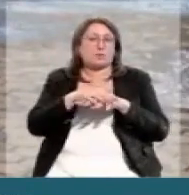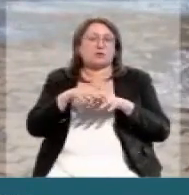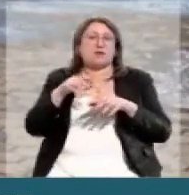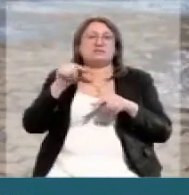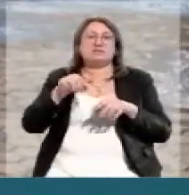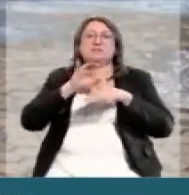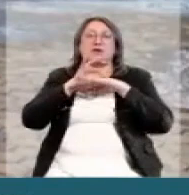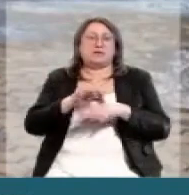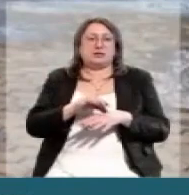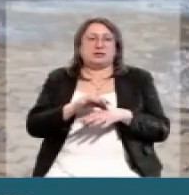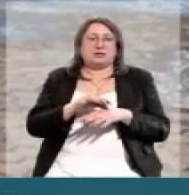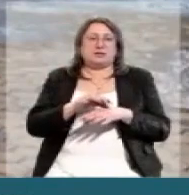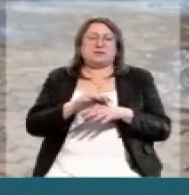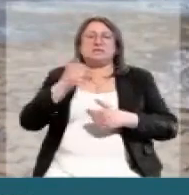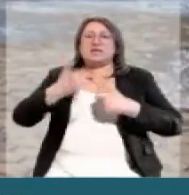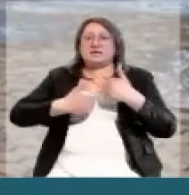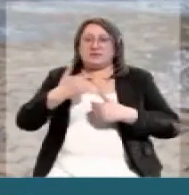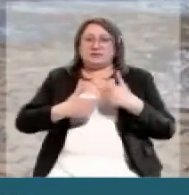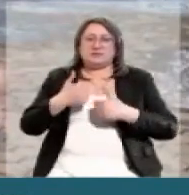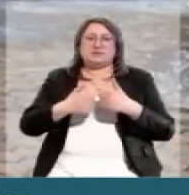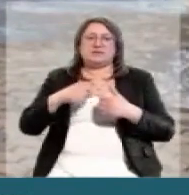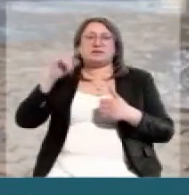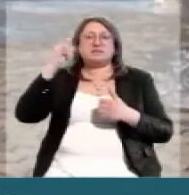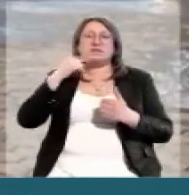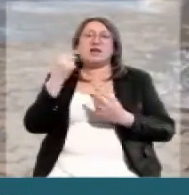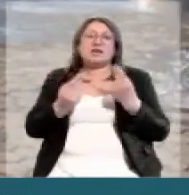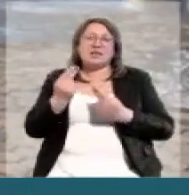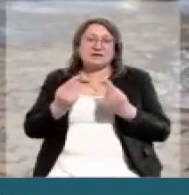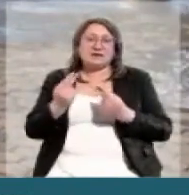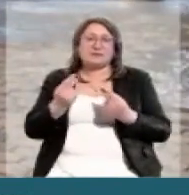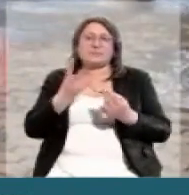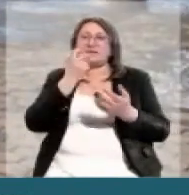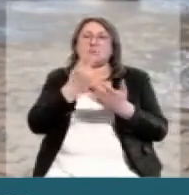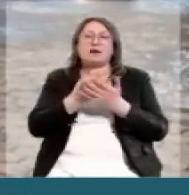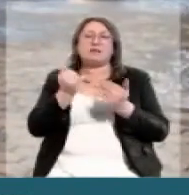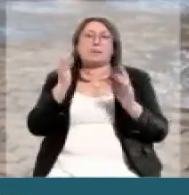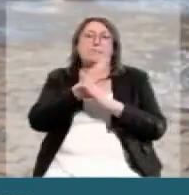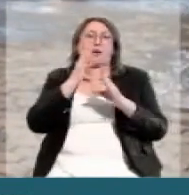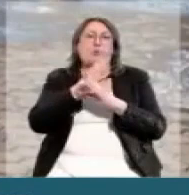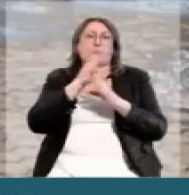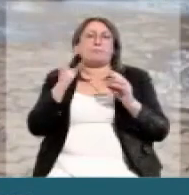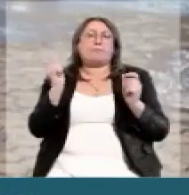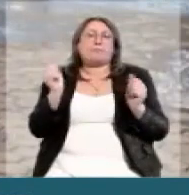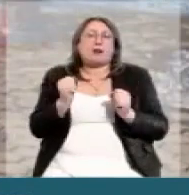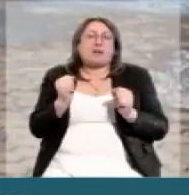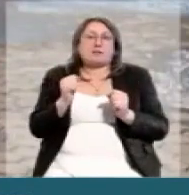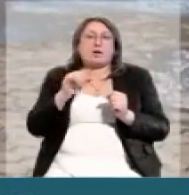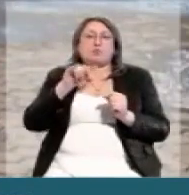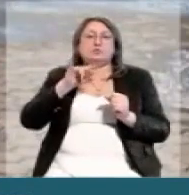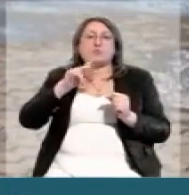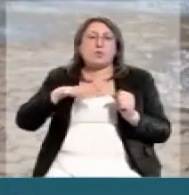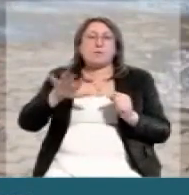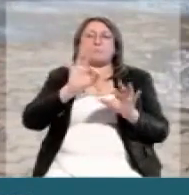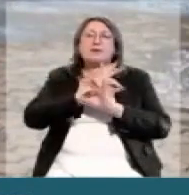Здесь организовали состязания, национальные игры. Несмотря на прохладную погоду, у